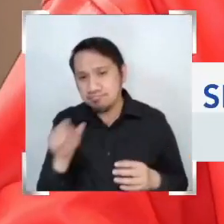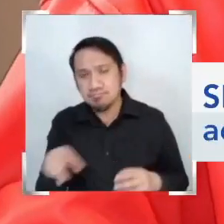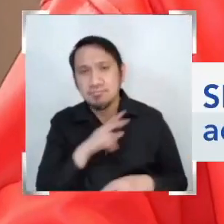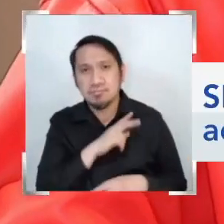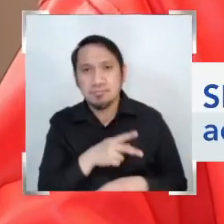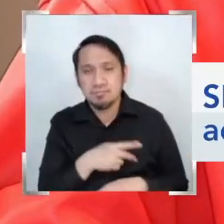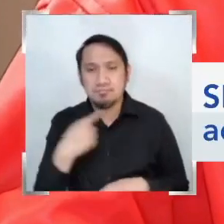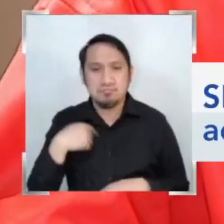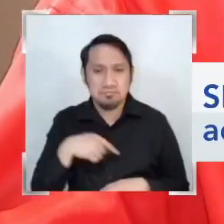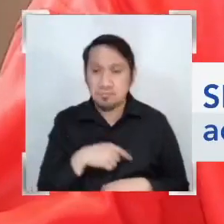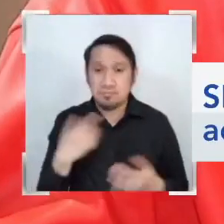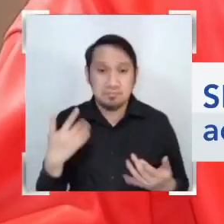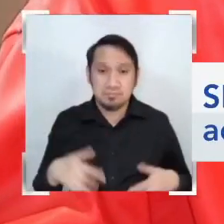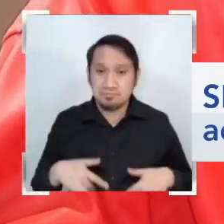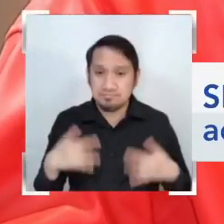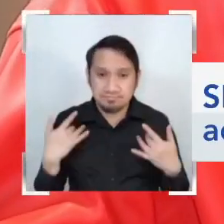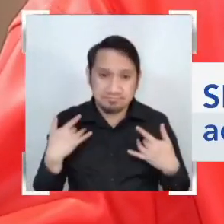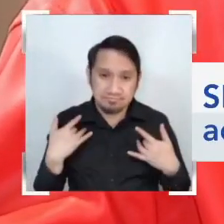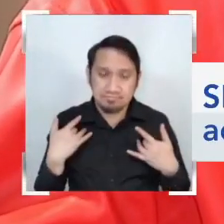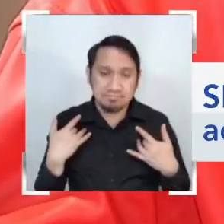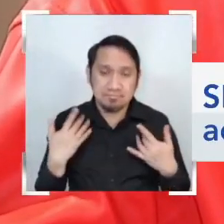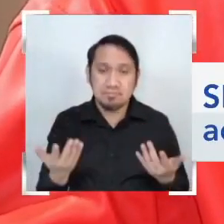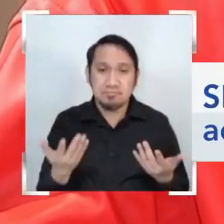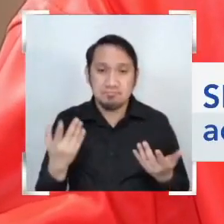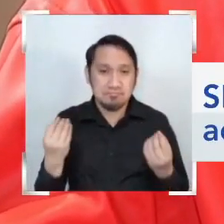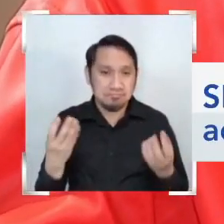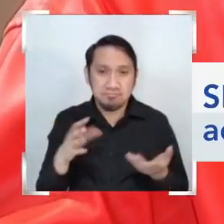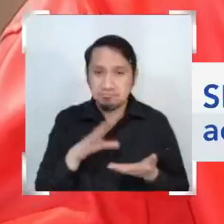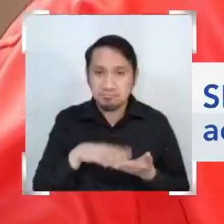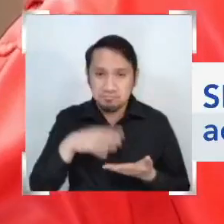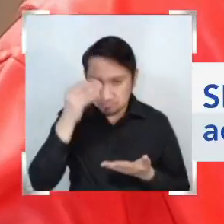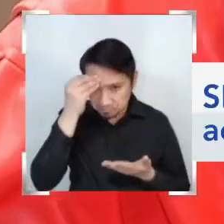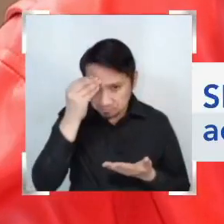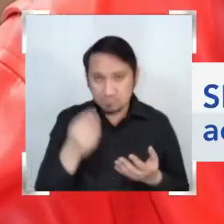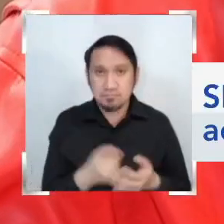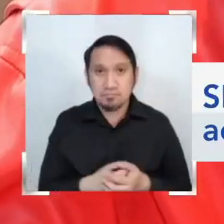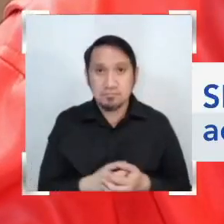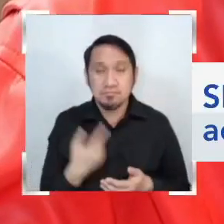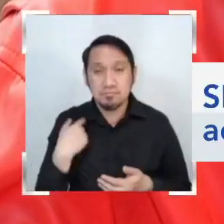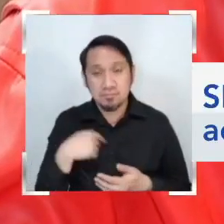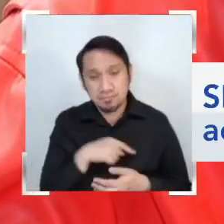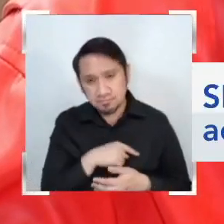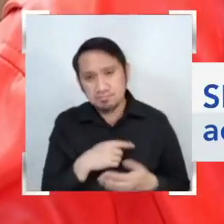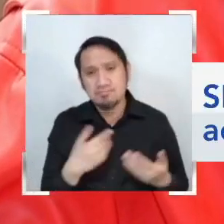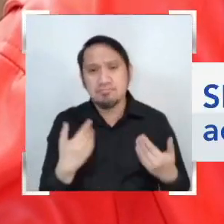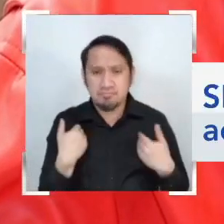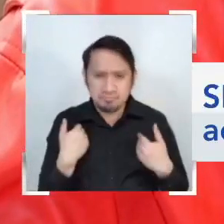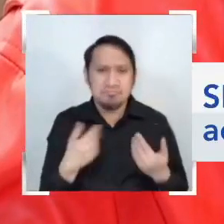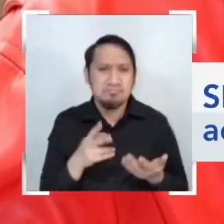yun, there are a lot of things na we learned. There are failures, madaming failures na